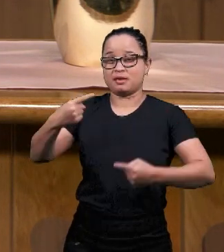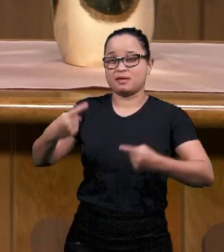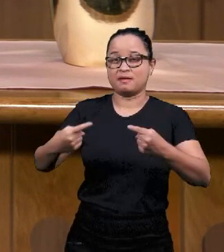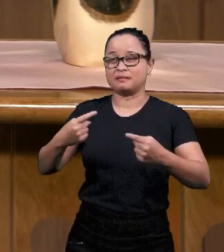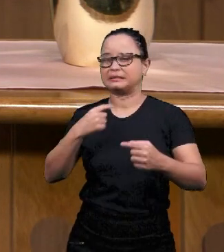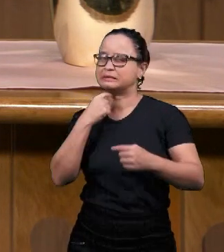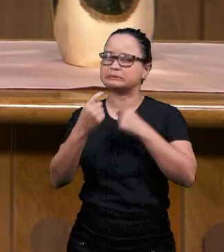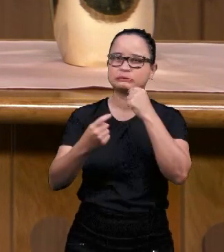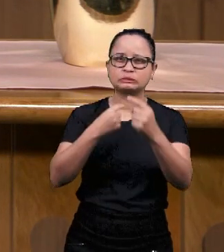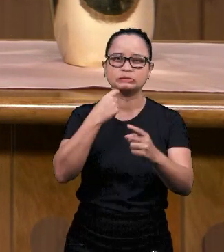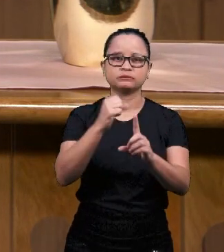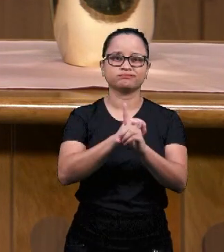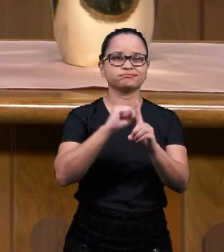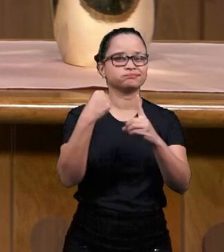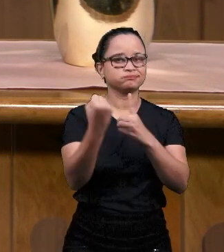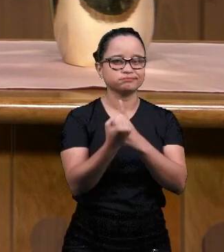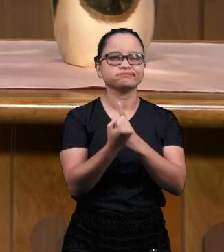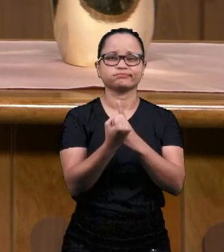неуверенность, социальная.